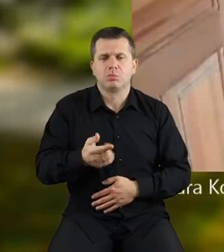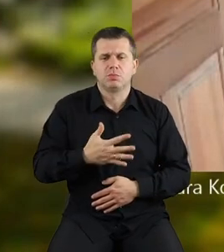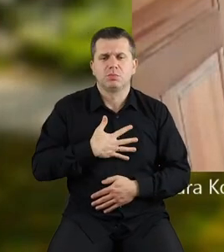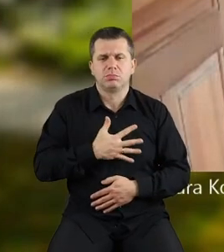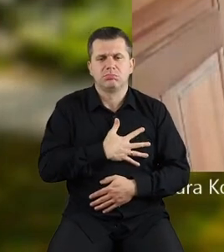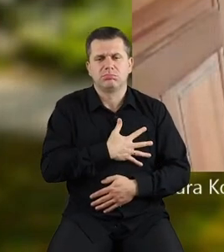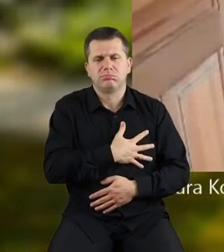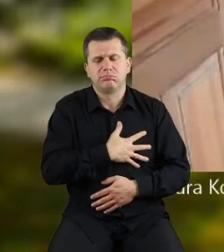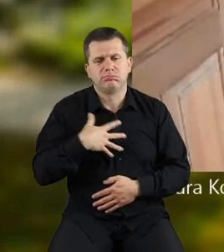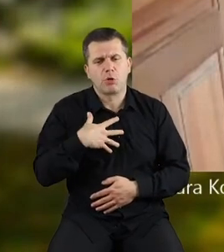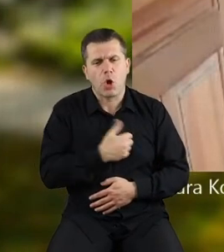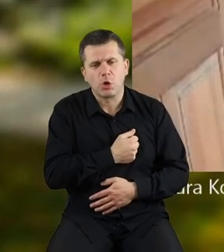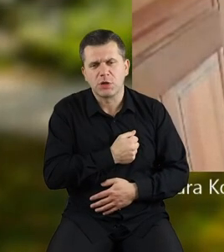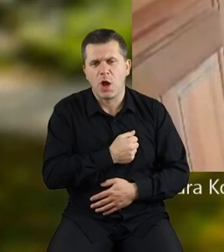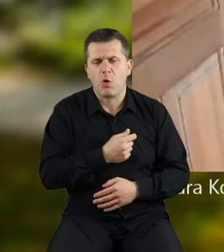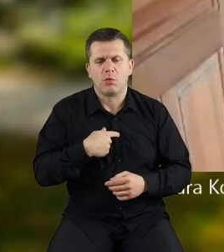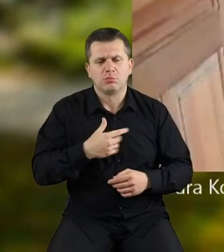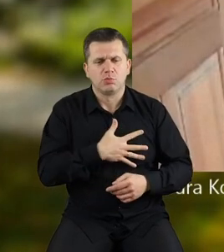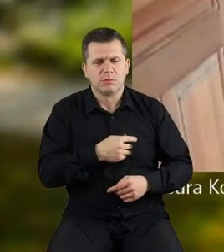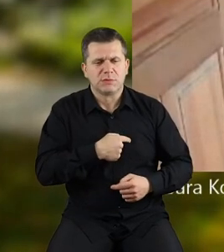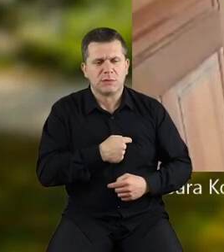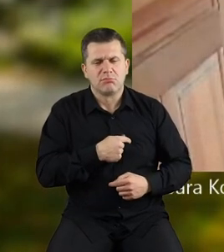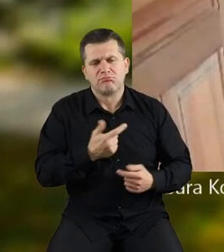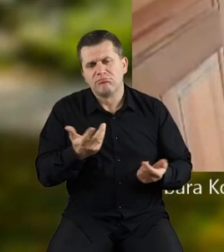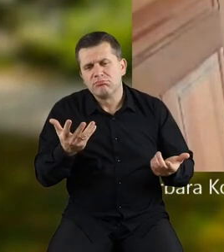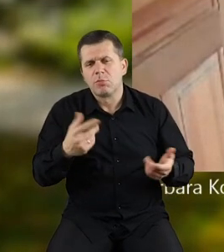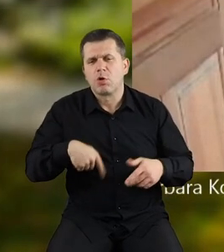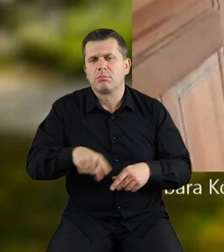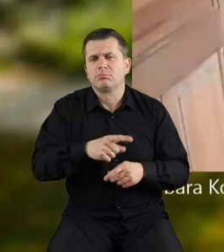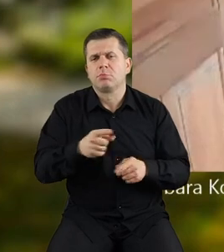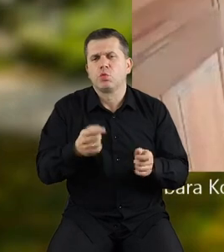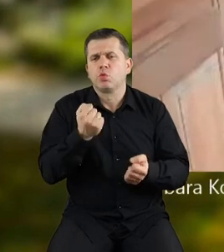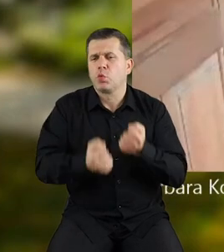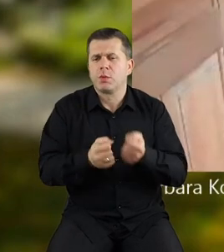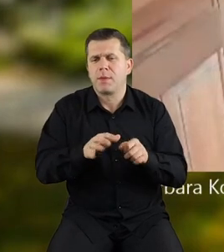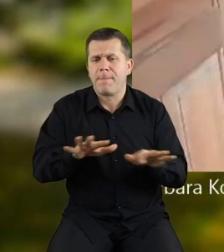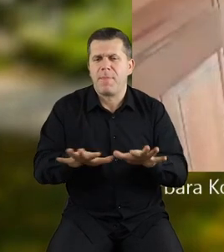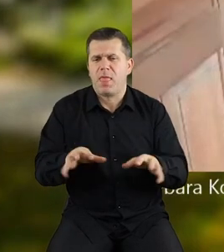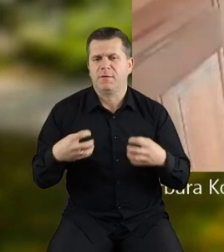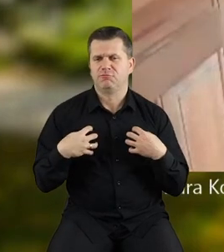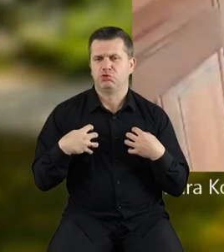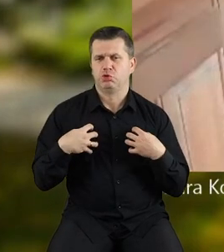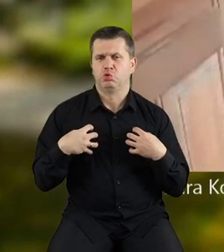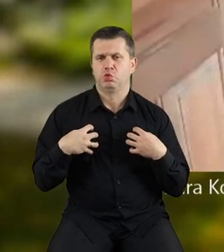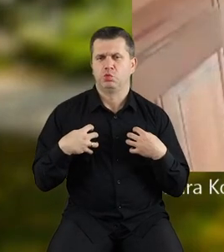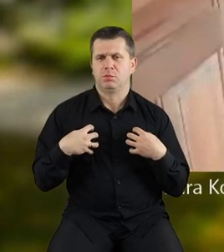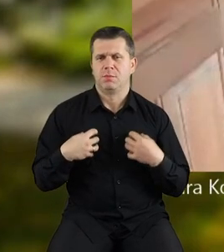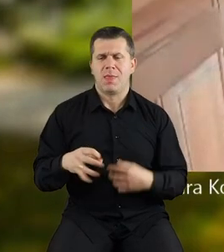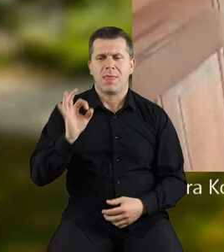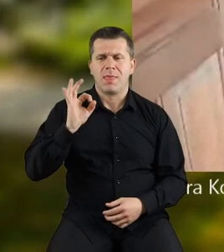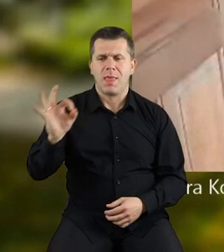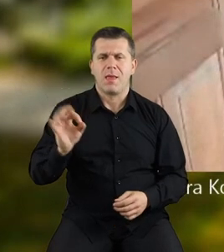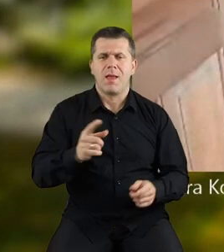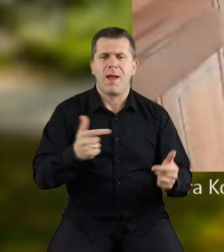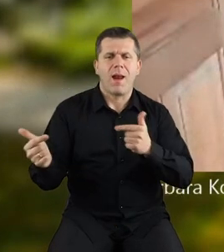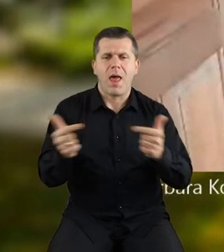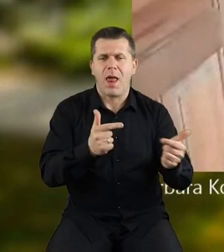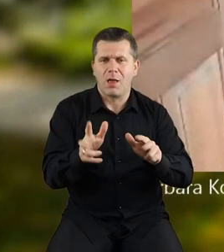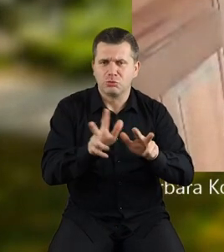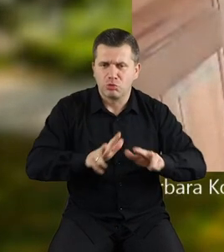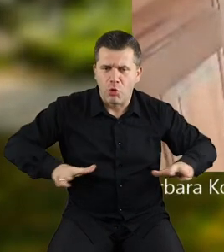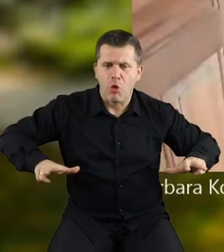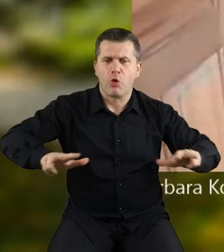rozczarowania, walkę o siebie, próbę znalezienia miejsca w życiu, jej